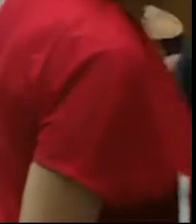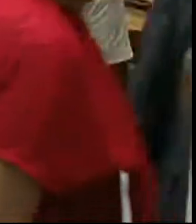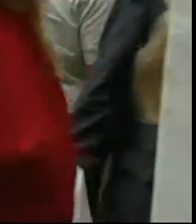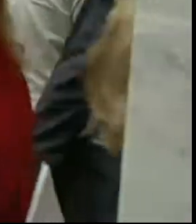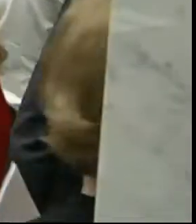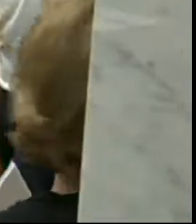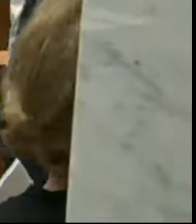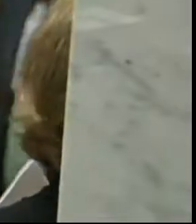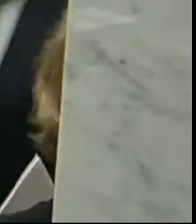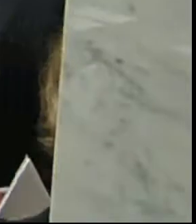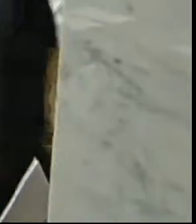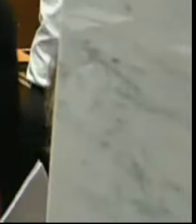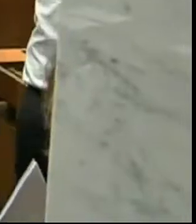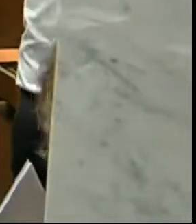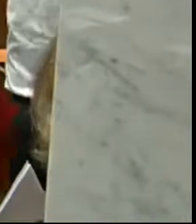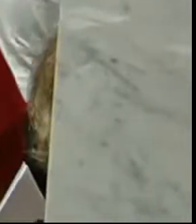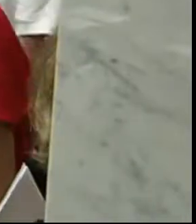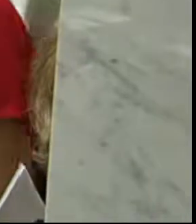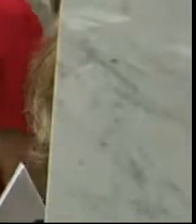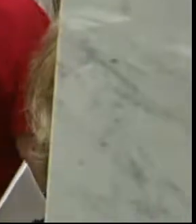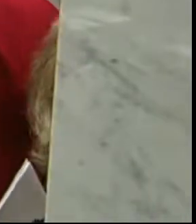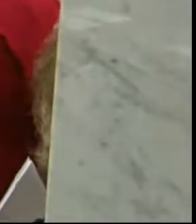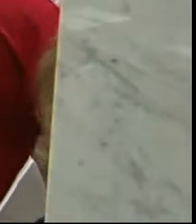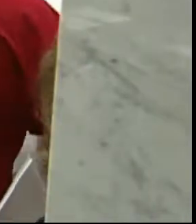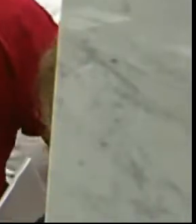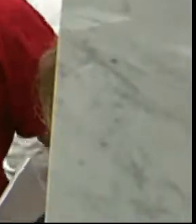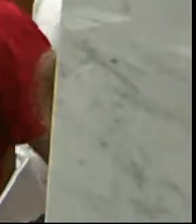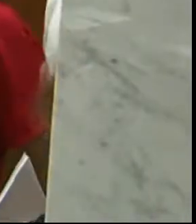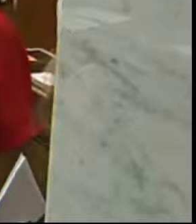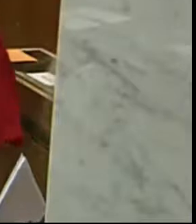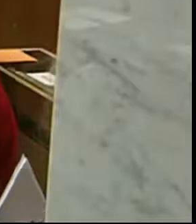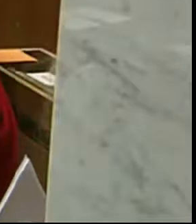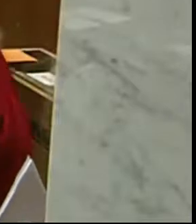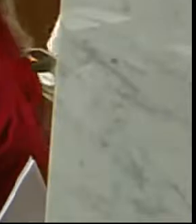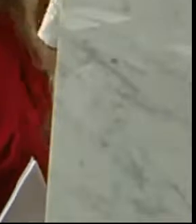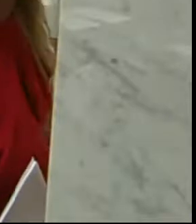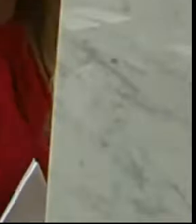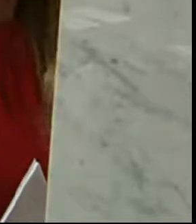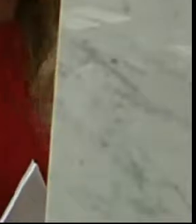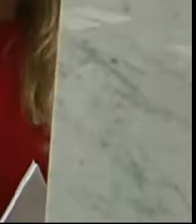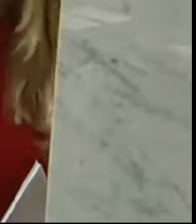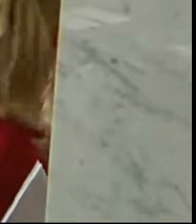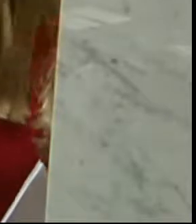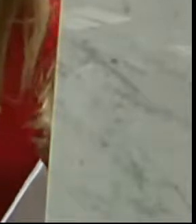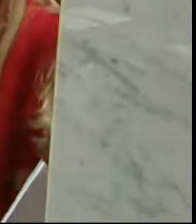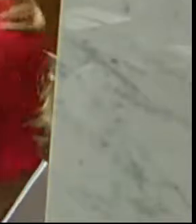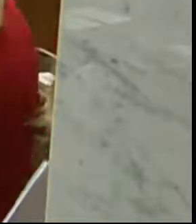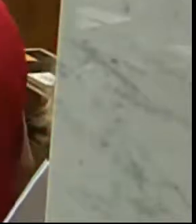Anfrage, an Finanzminister und Vizekanzler Michael Spindelegger eingebracht wurde.